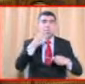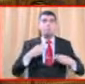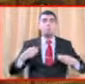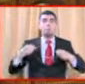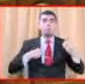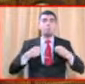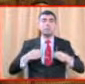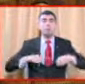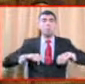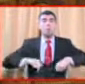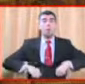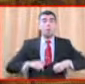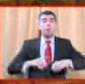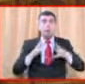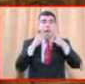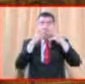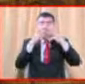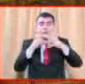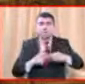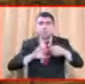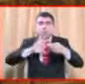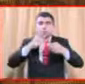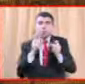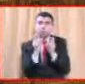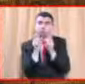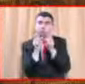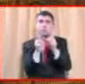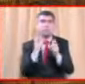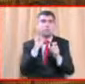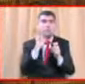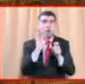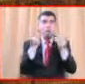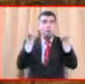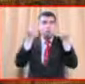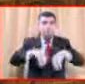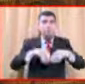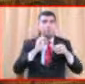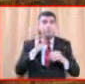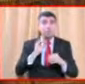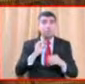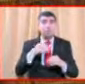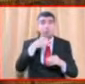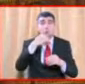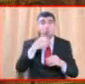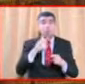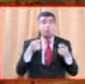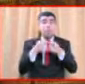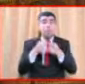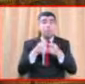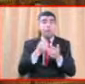الاجتماعات لتقييم الخسائر وحجم الأضرار الناتجة عن هذه الكارثة، فقد تقرر تخصيص تعويض